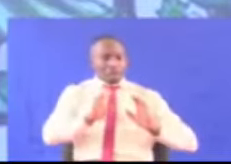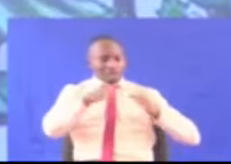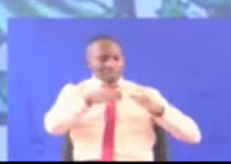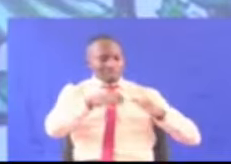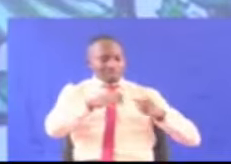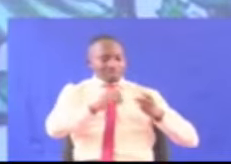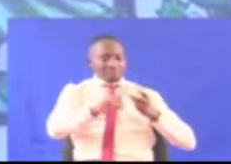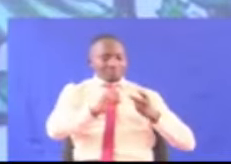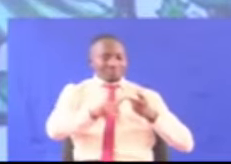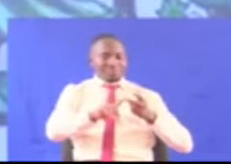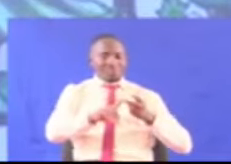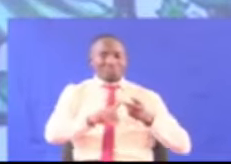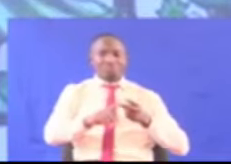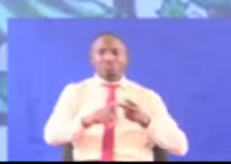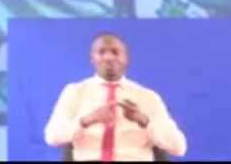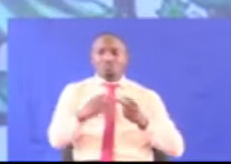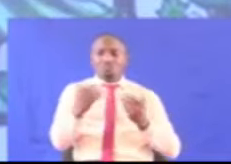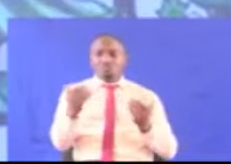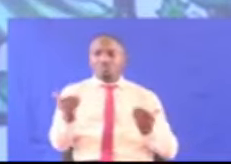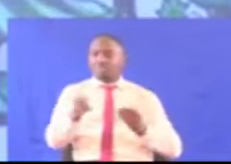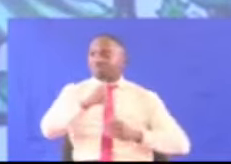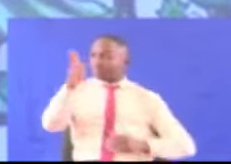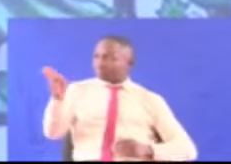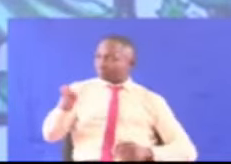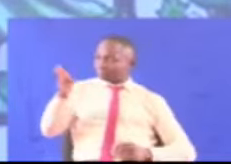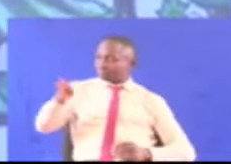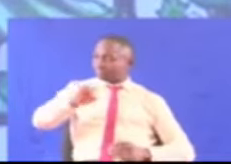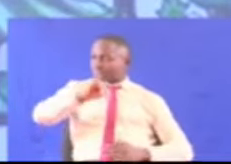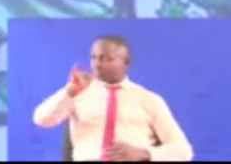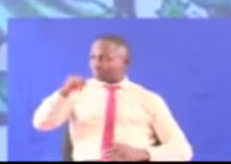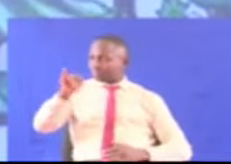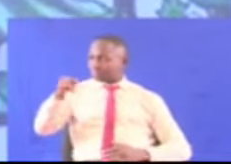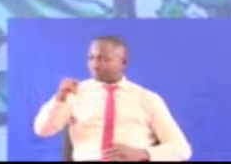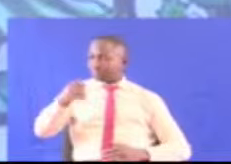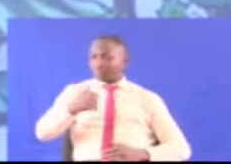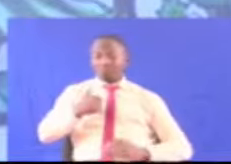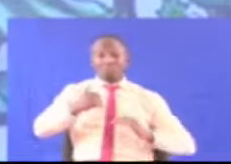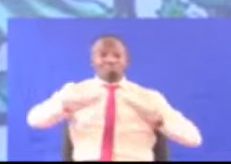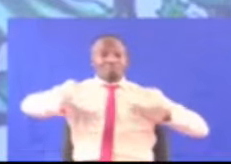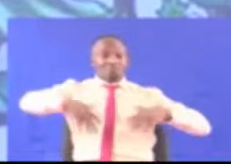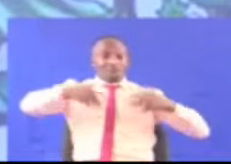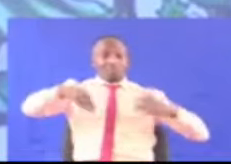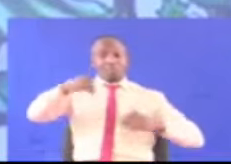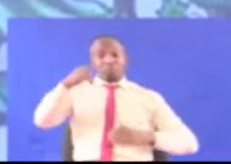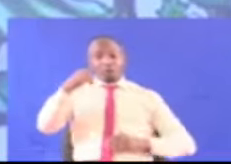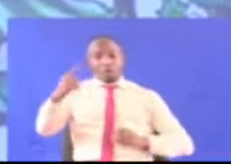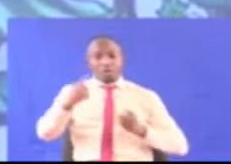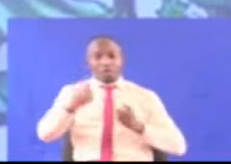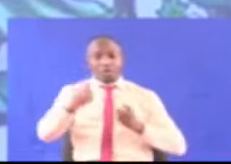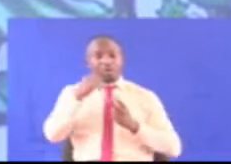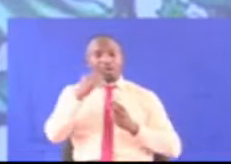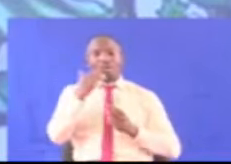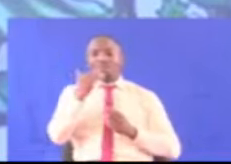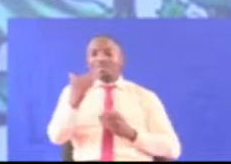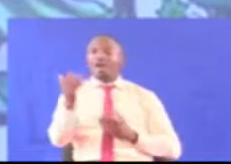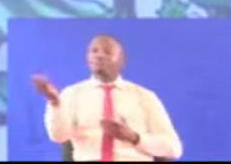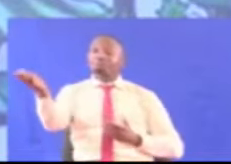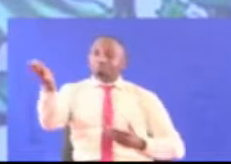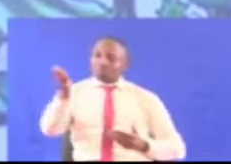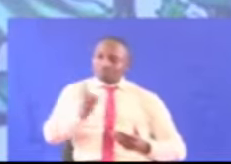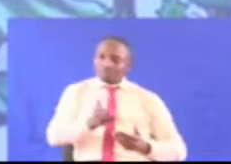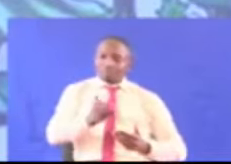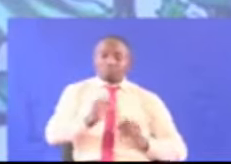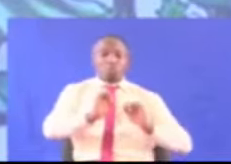kamati mojawapo za halmashauri ya jiji. Nimefurahi sana kuwaona, nimeona mpite hapa